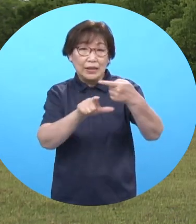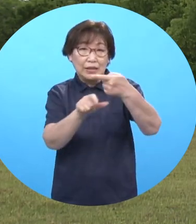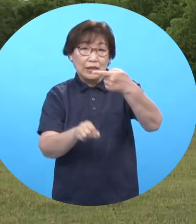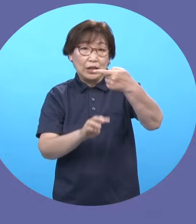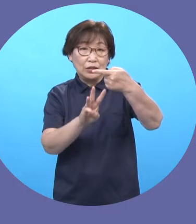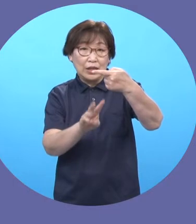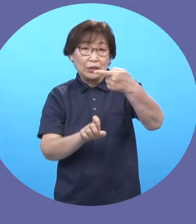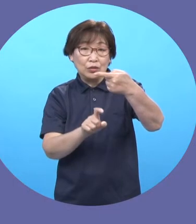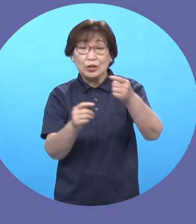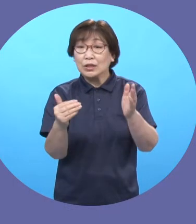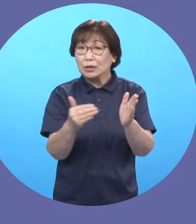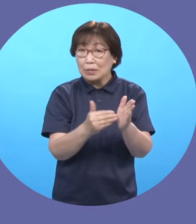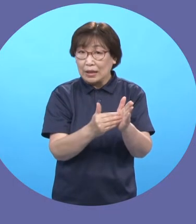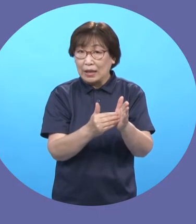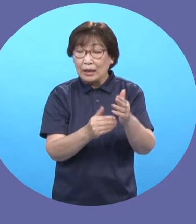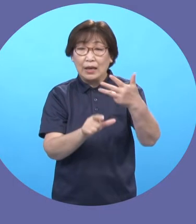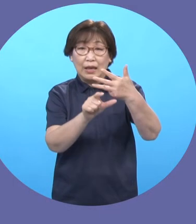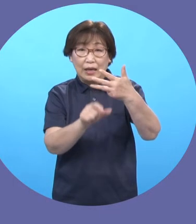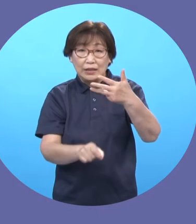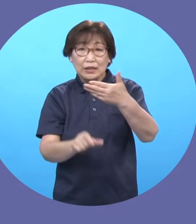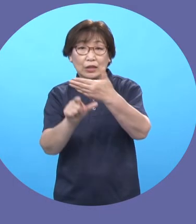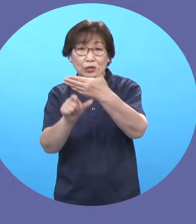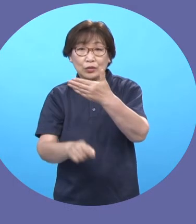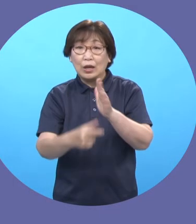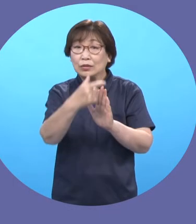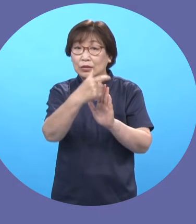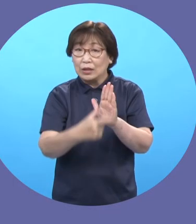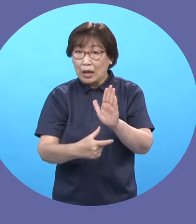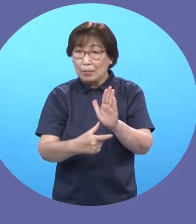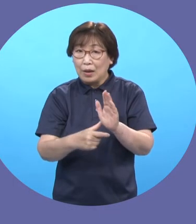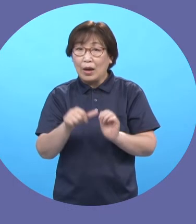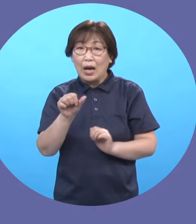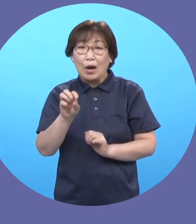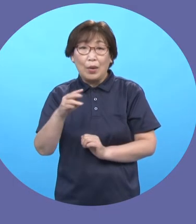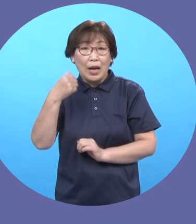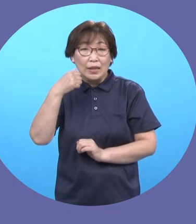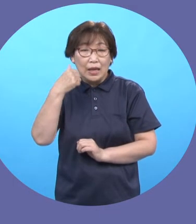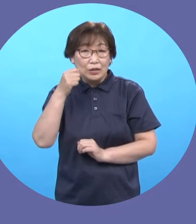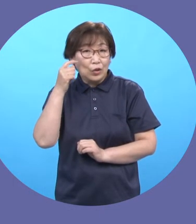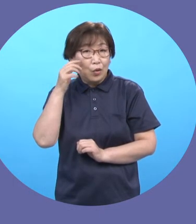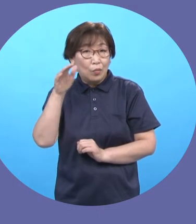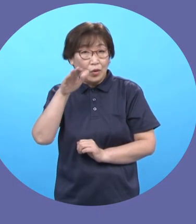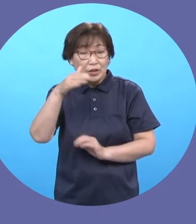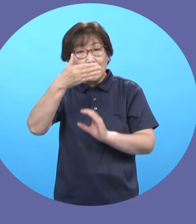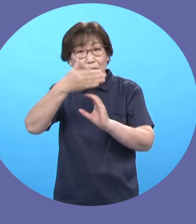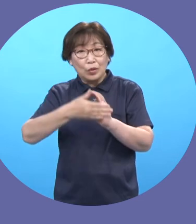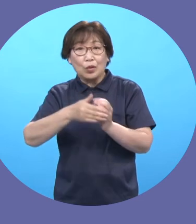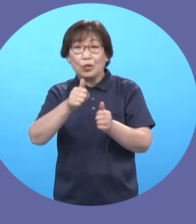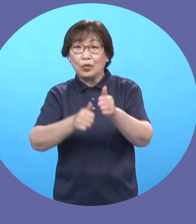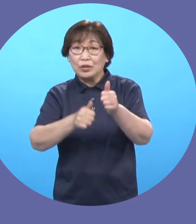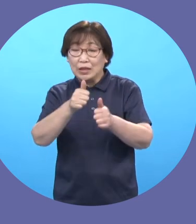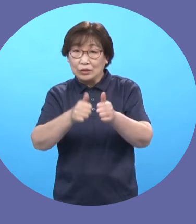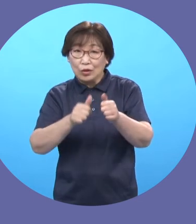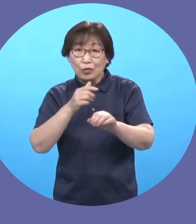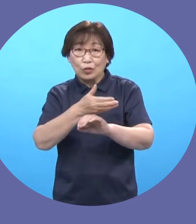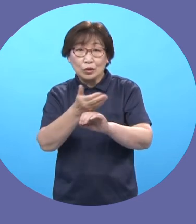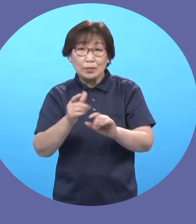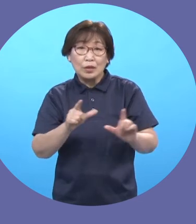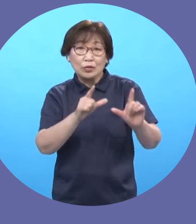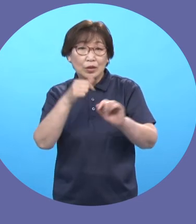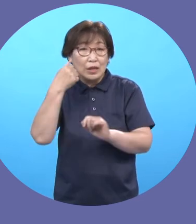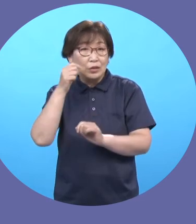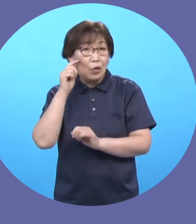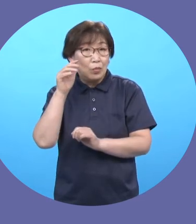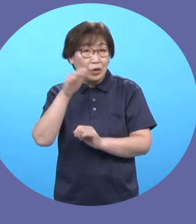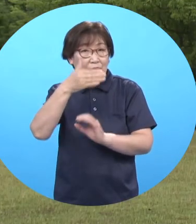催しています。8月9月のテーマはあわ夏思い出フォトコンテストで、徳島で過ごした夏の思い出の写真